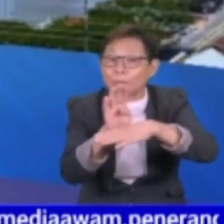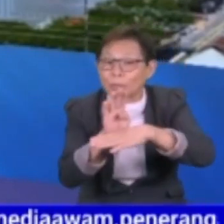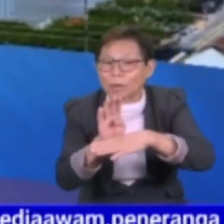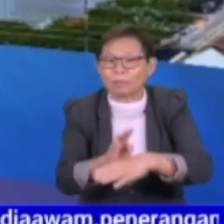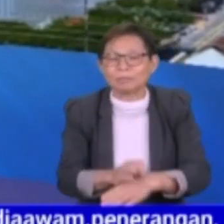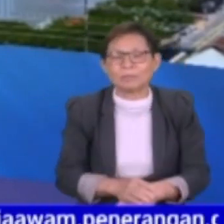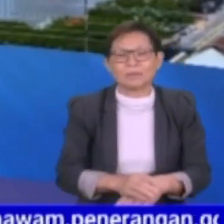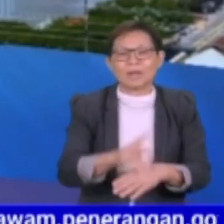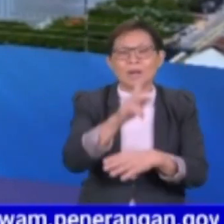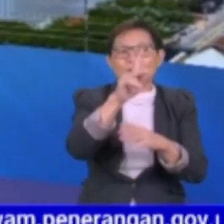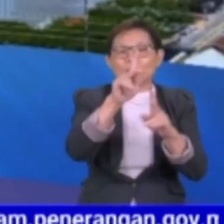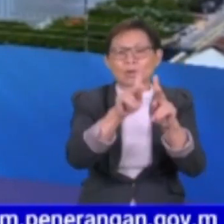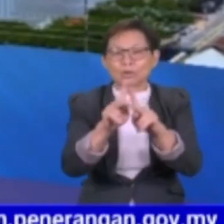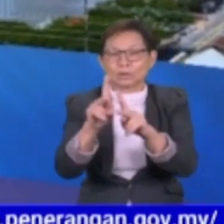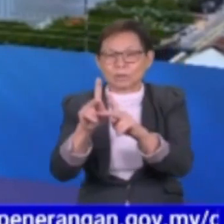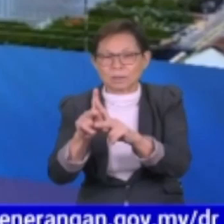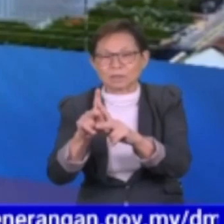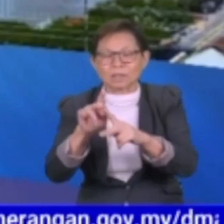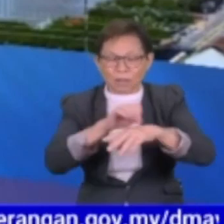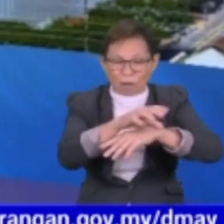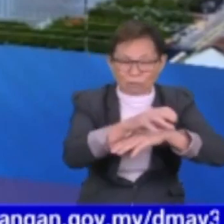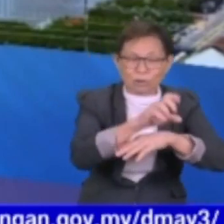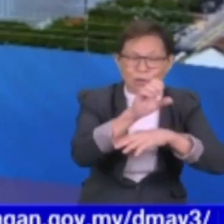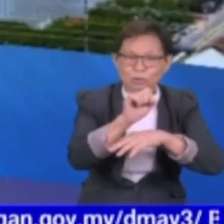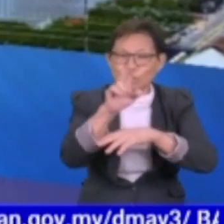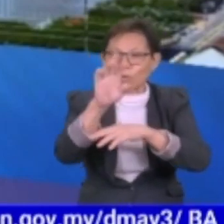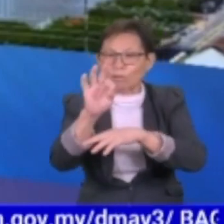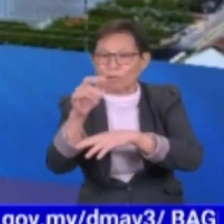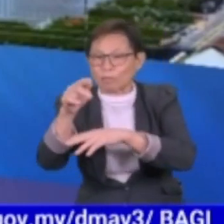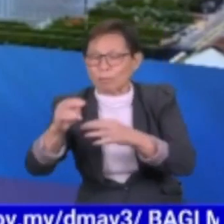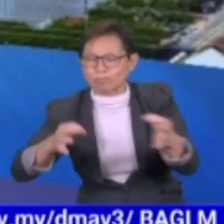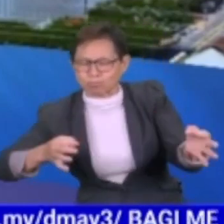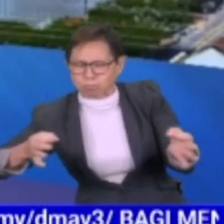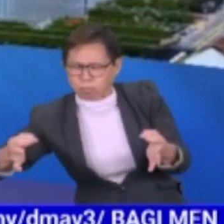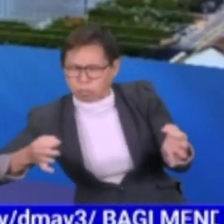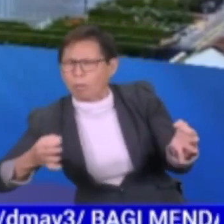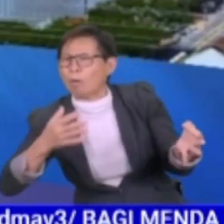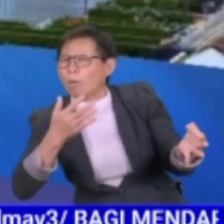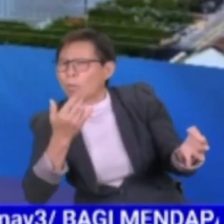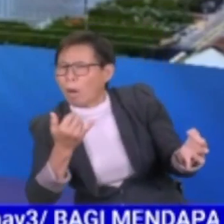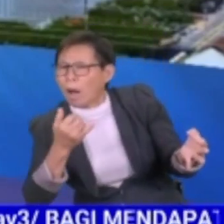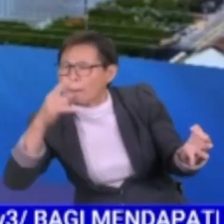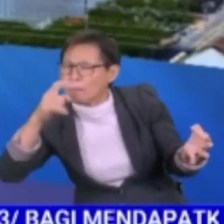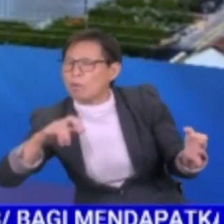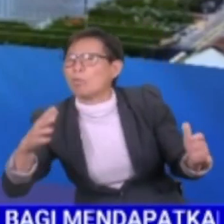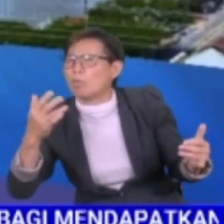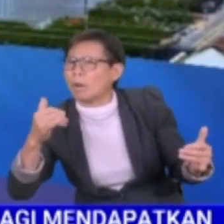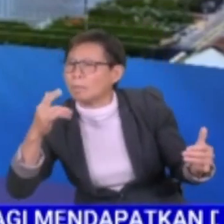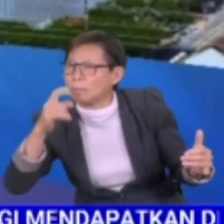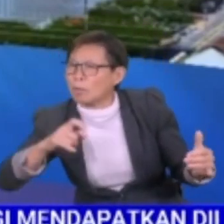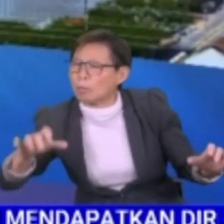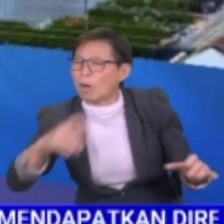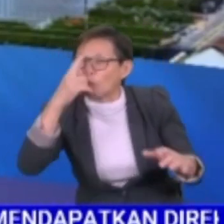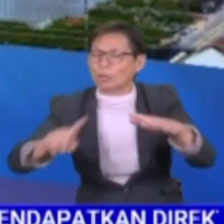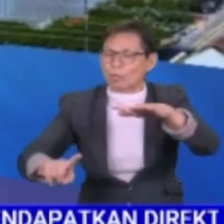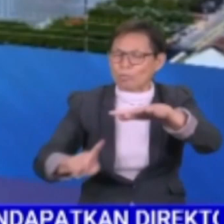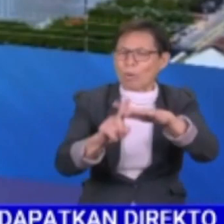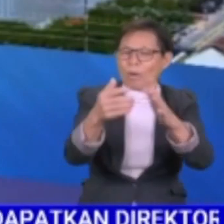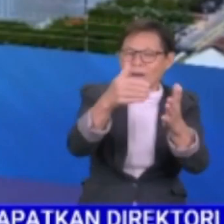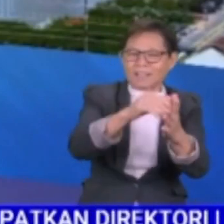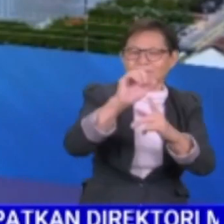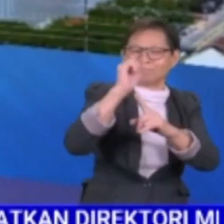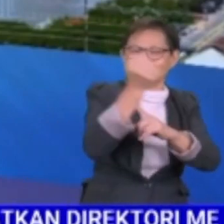Walikota Majelis Daerah Limbangan menjelaskan tindakan tersebut perlu dilakukan bagi mewujudkan